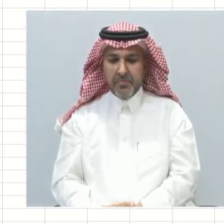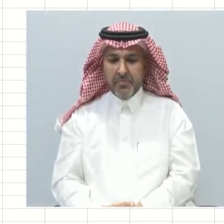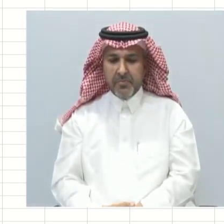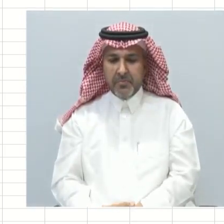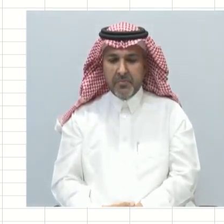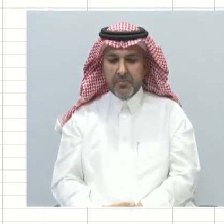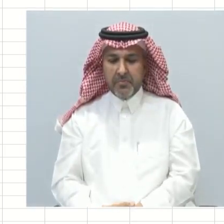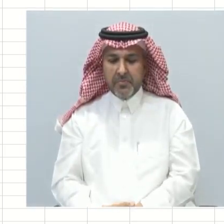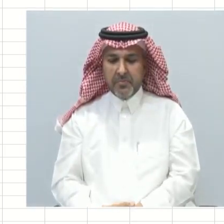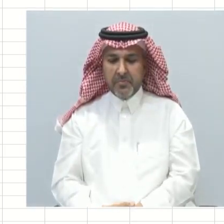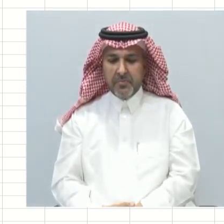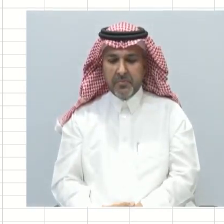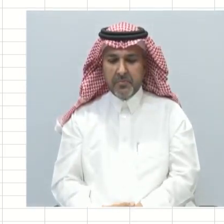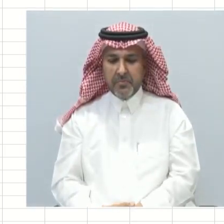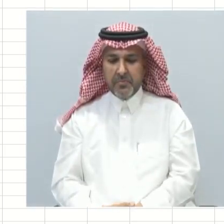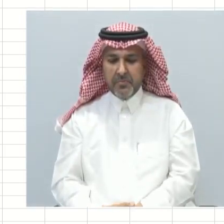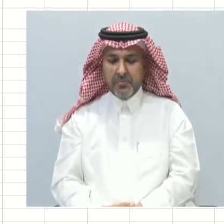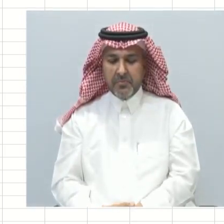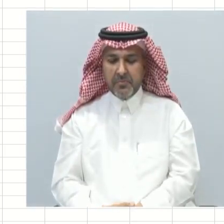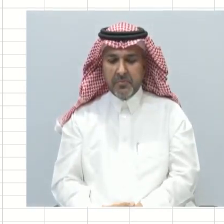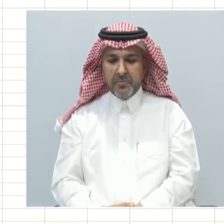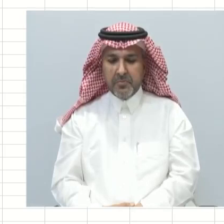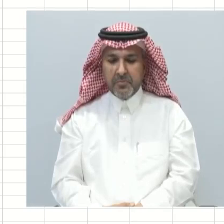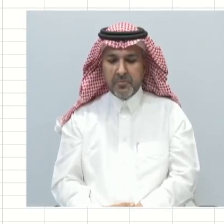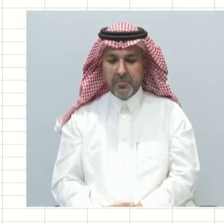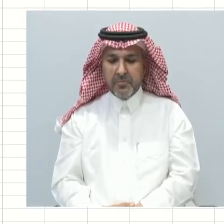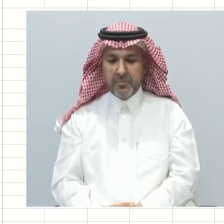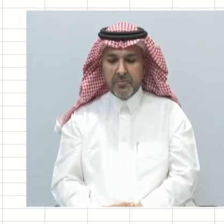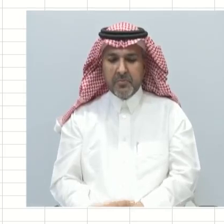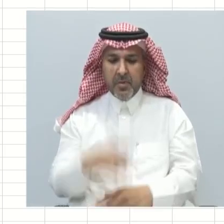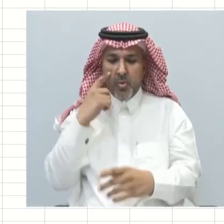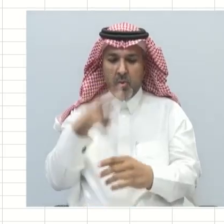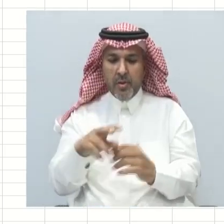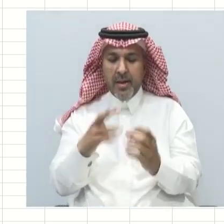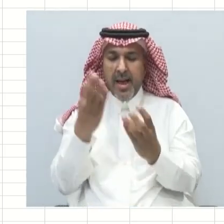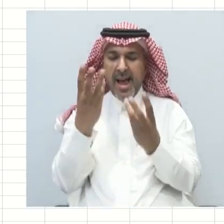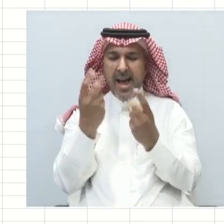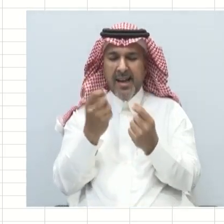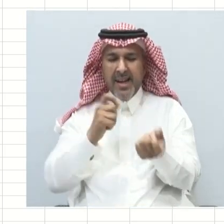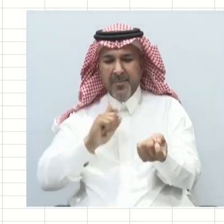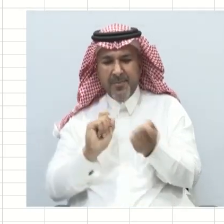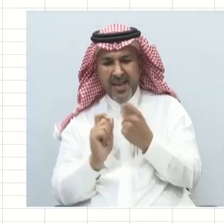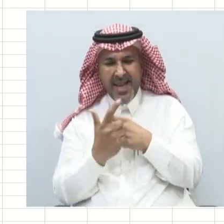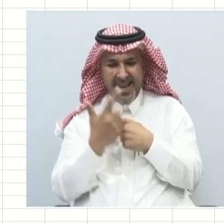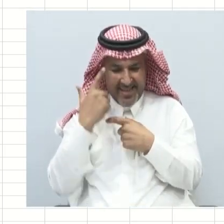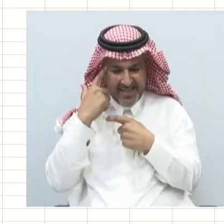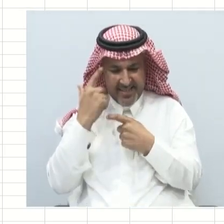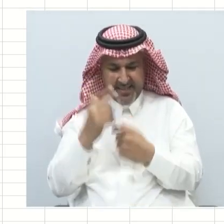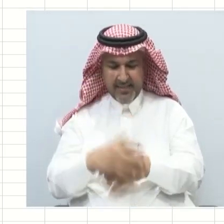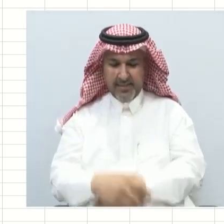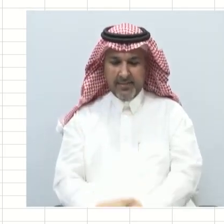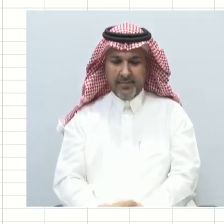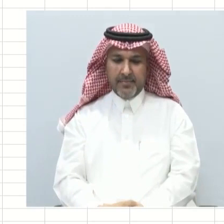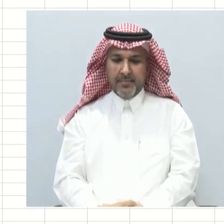الشكل بعض الطلاب يصير الكمبيوتر يطلع له الارقام هذه معكوسه يعني يكون الرسم من اليسار الى اليمين